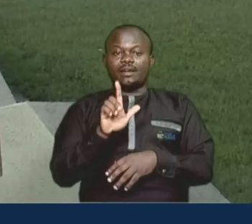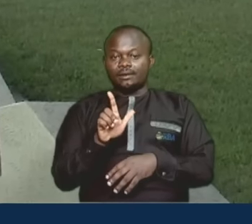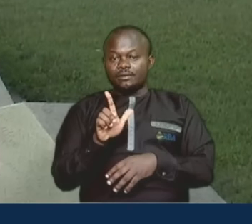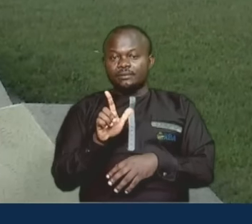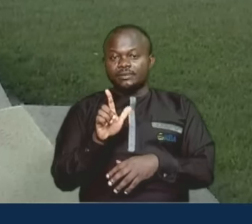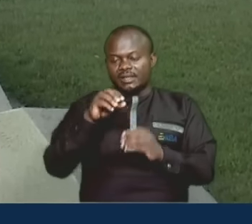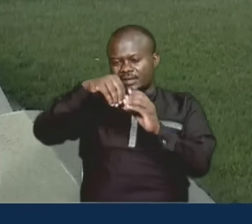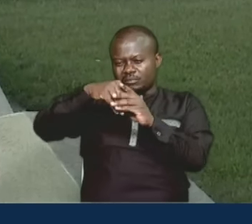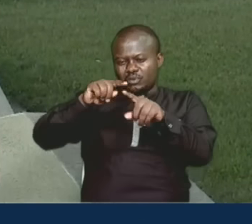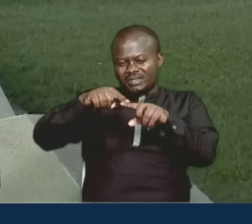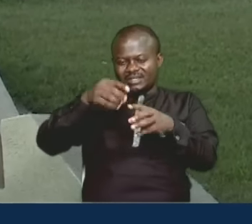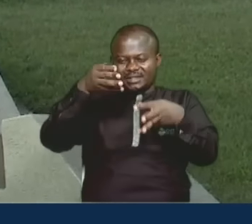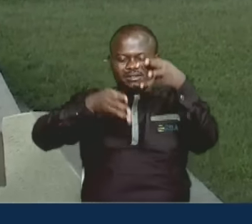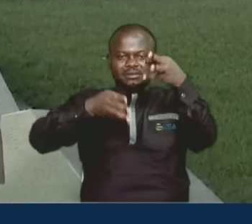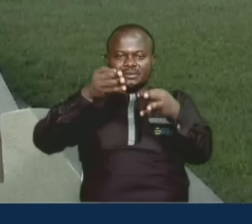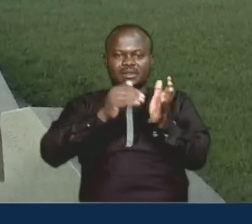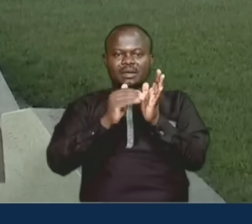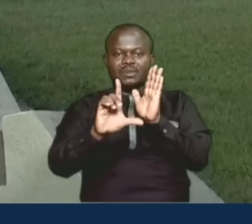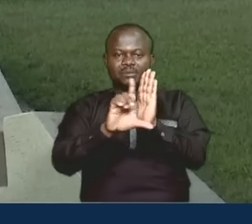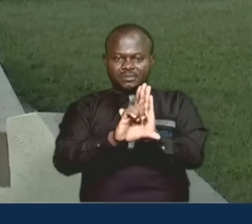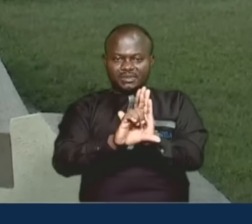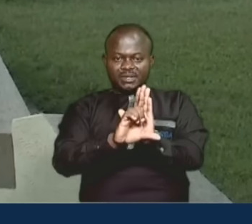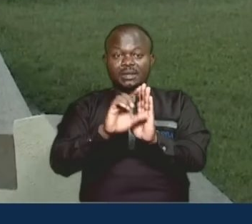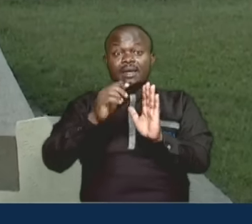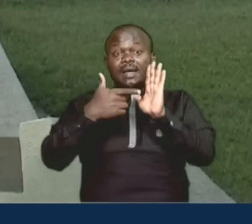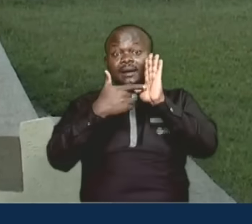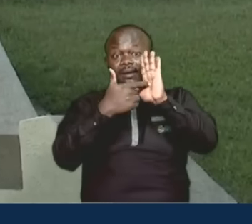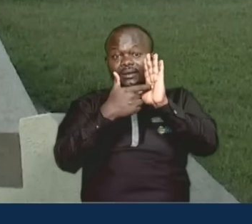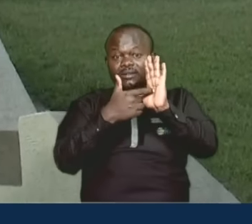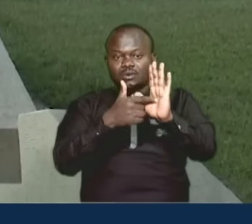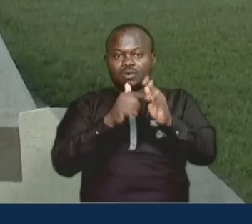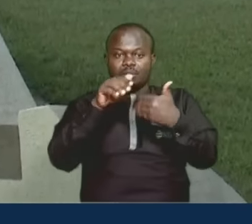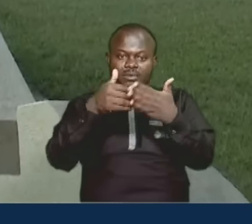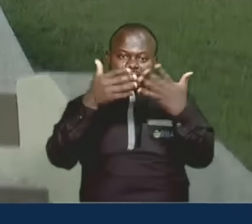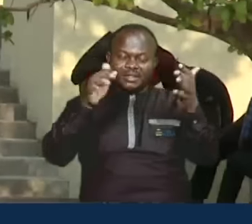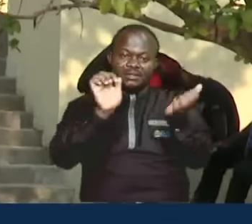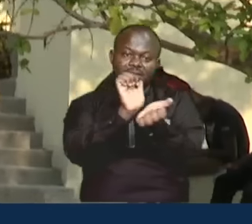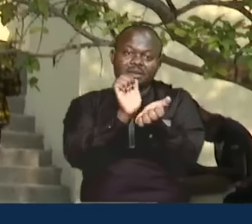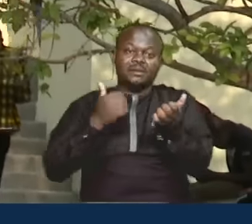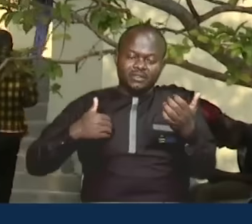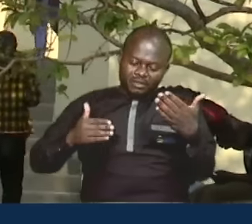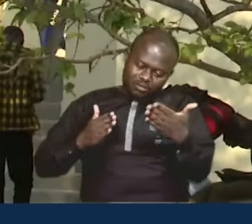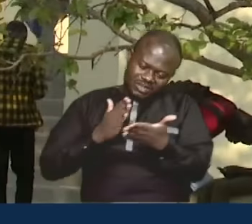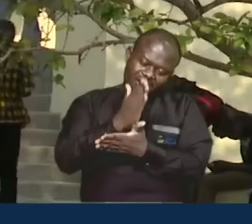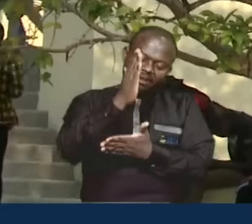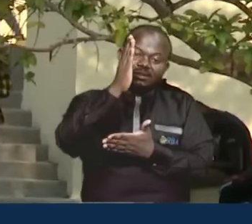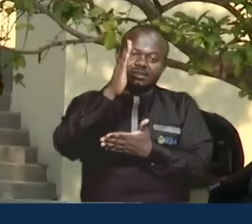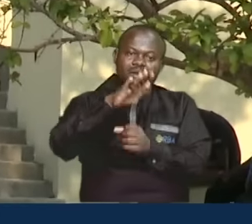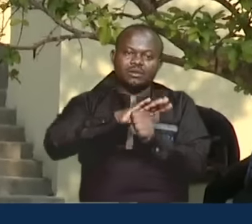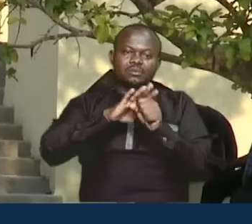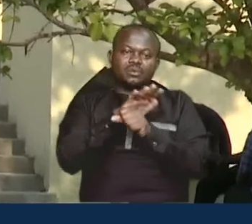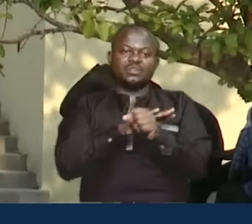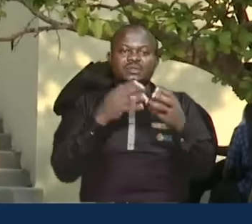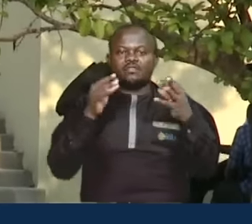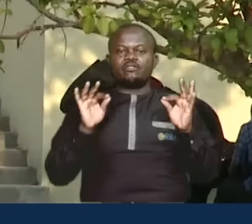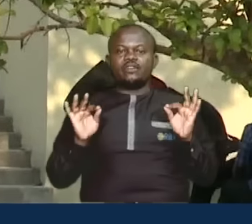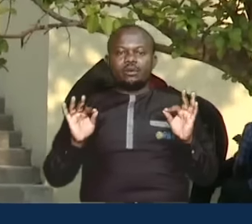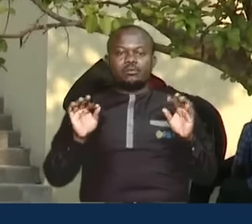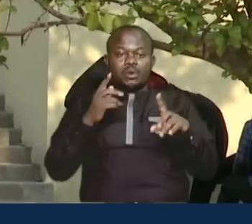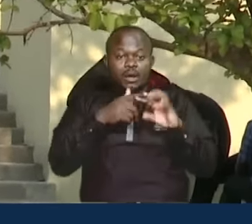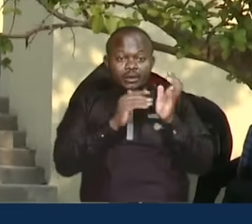bishingirwaho n'imiburanishirize ndetse n'amategeko, hagaragazwa ko abasoje ibihano byabo bafite uburenganzira ntakuka bwo kwishyira bakizana.